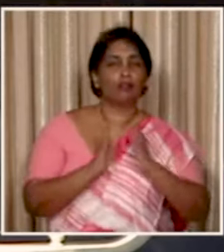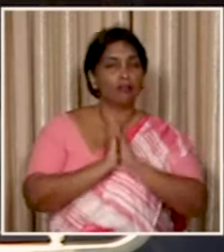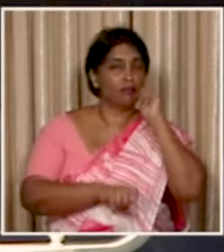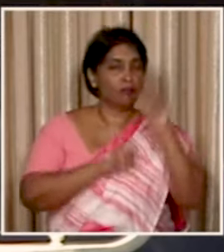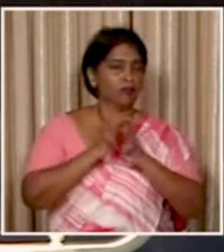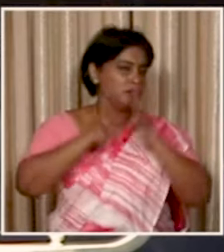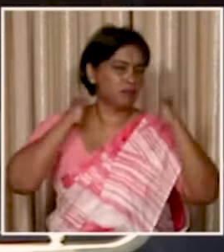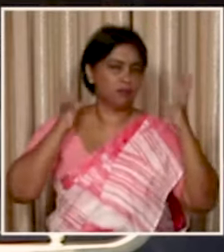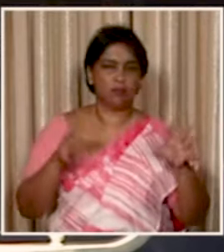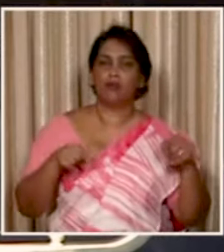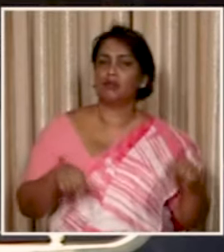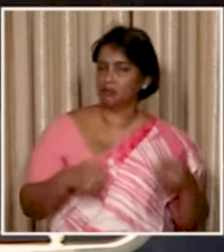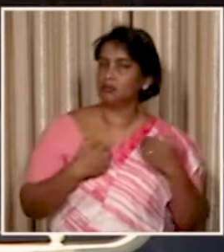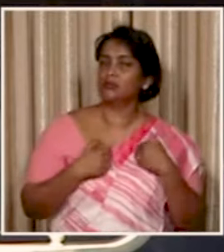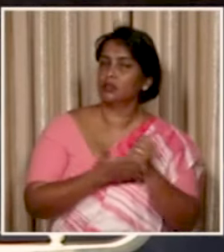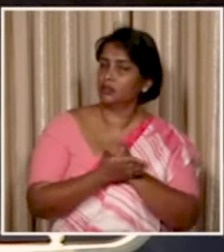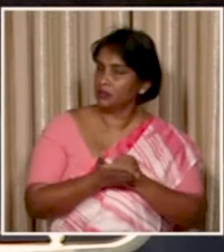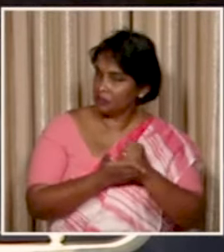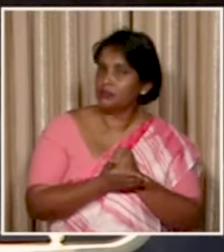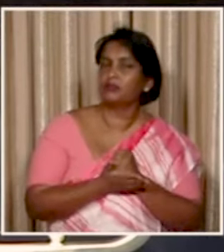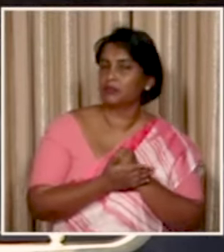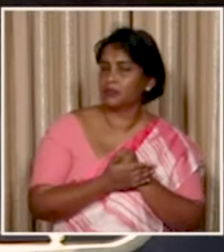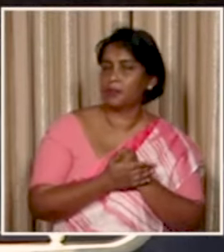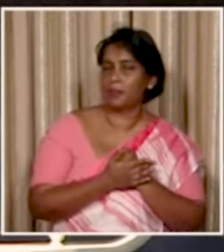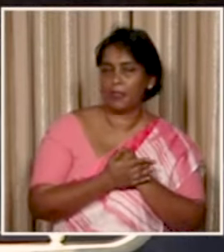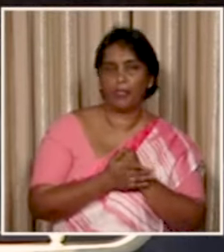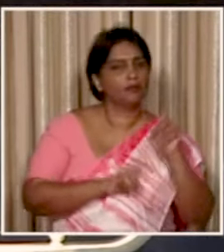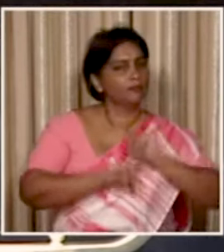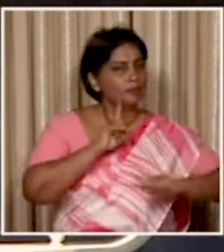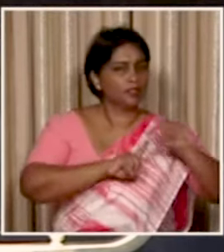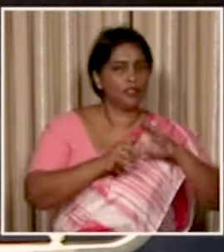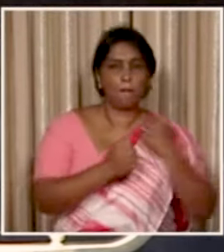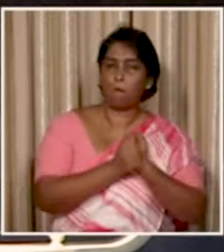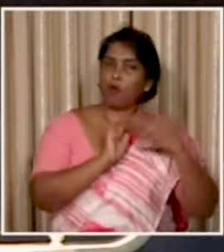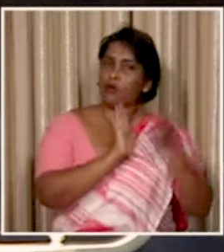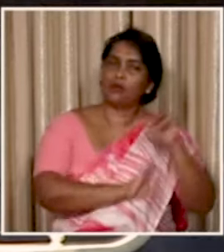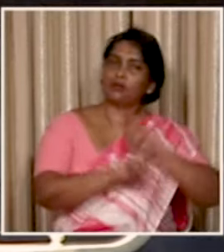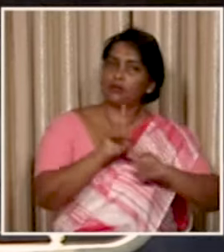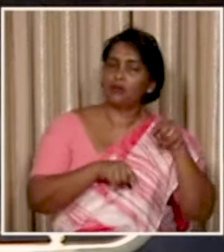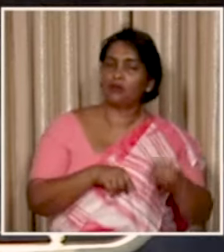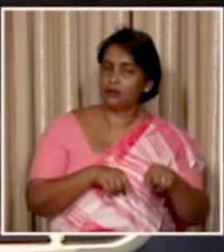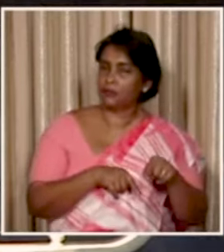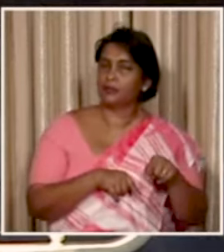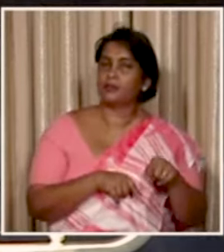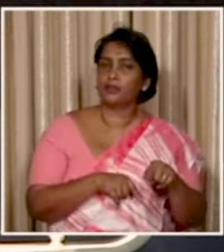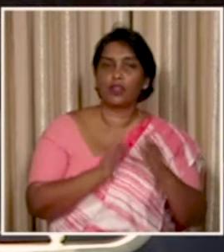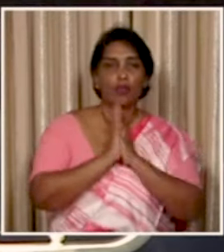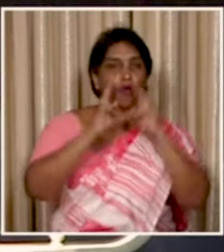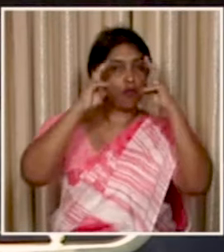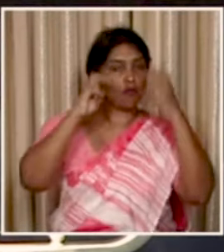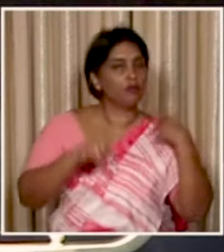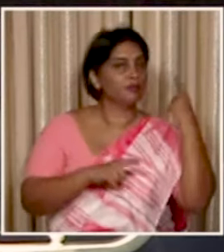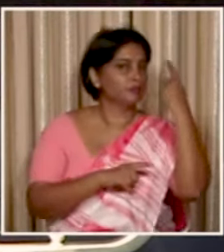இணைந்து விதித்தடையை செய்து நின்ற போலீசாரை அணுகி குறித்த ஆலயத்திற்கு சென்று வழிபாடு செய்ய அனுமதிக்குமாறு கோரினோம். அதன்போது போலீசார் அனுமதிக்க